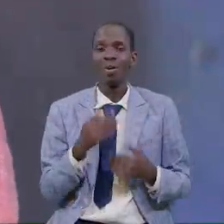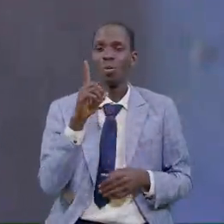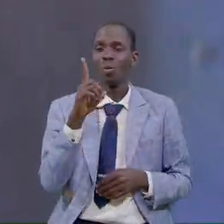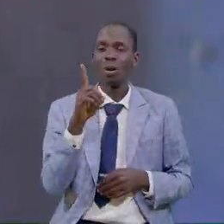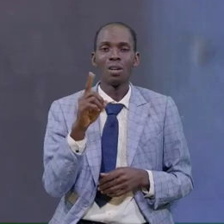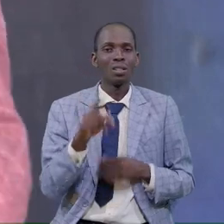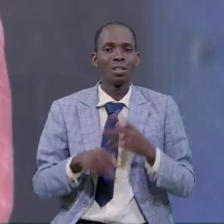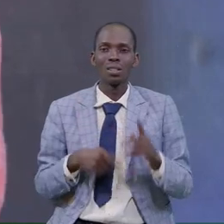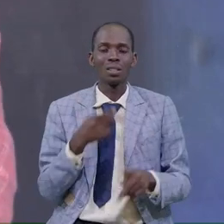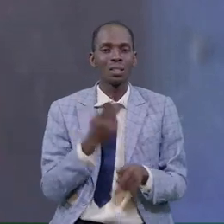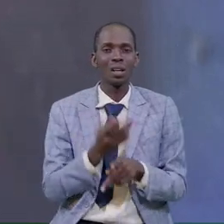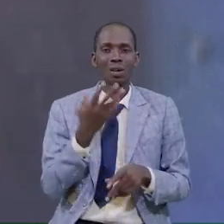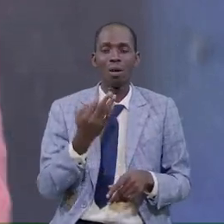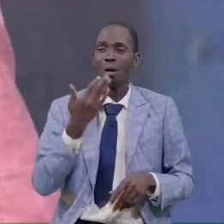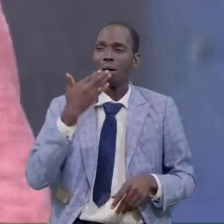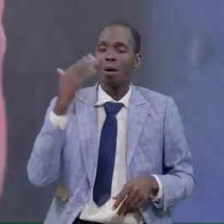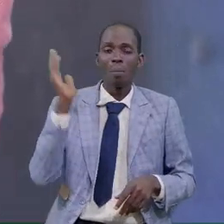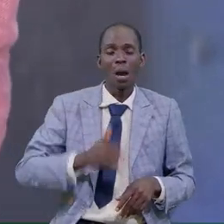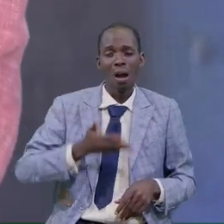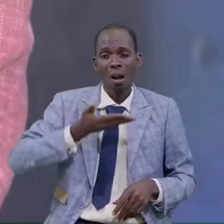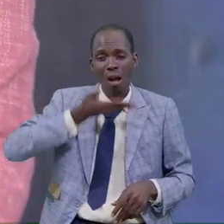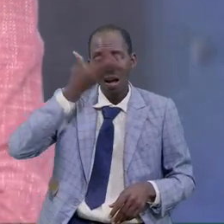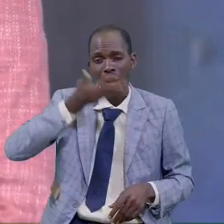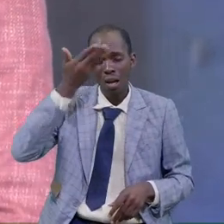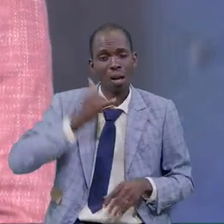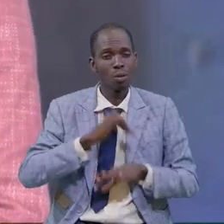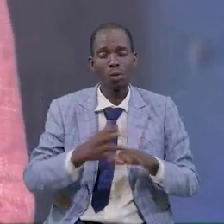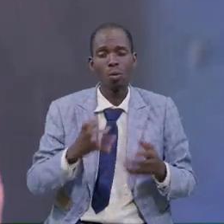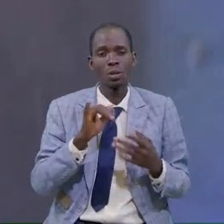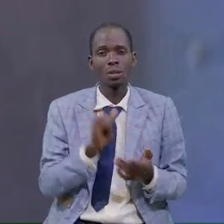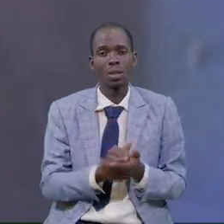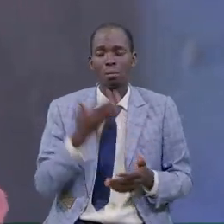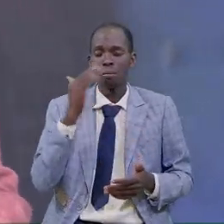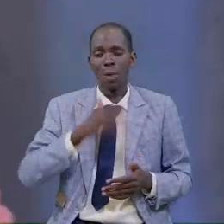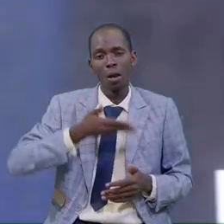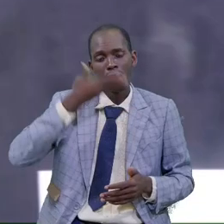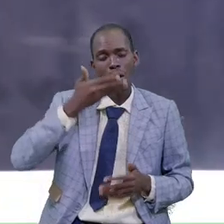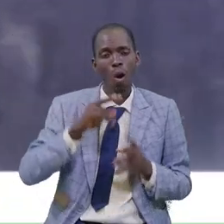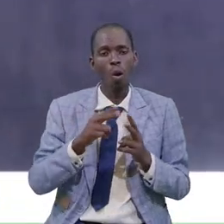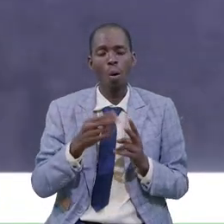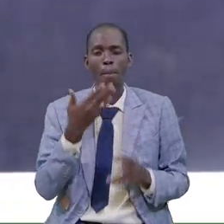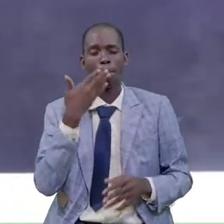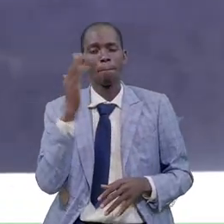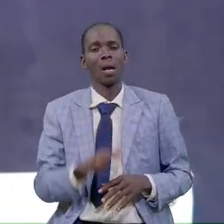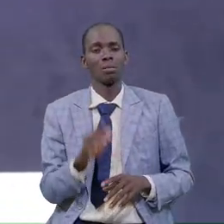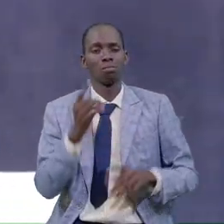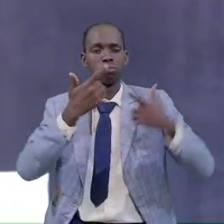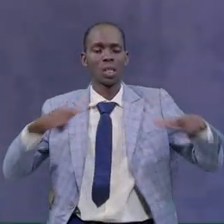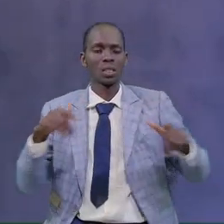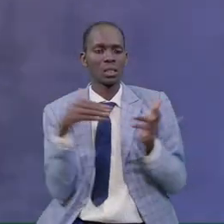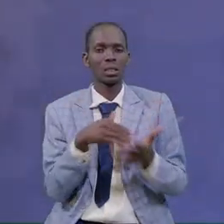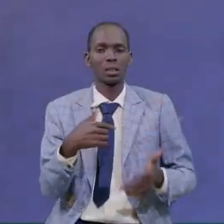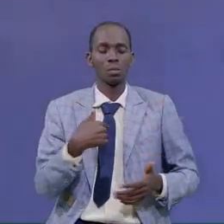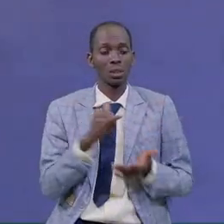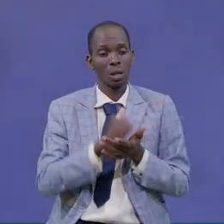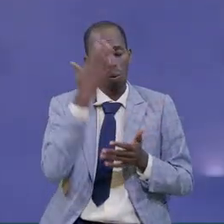acide qui sort de sa bouche. Il ne veut pas qu'il déverse son esprit, sa pensée en moi. Ah, cette